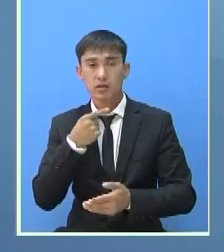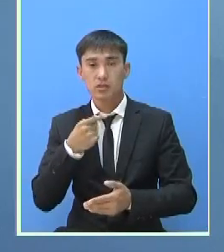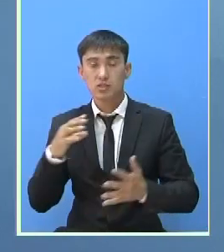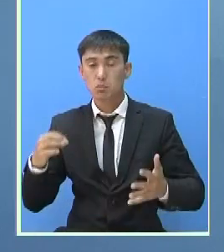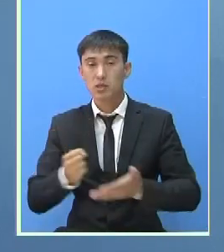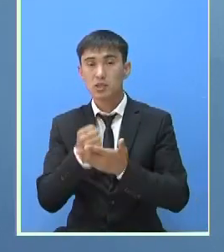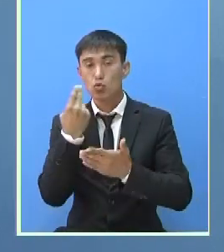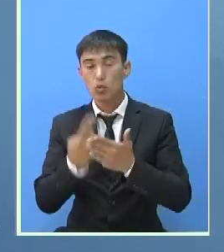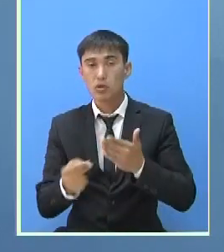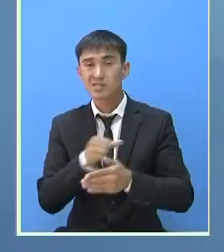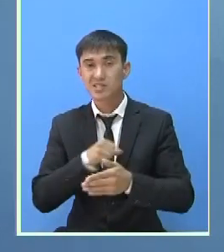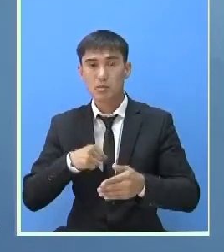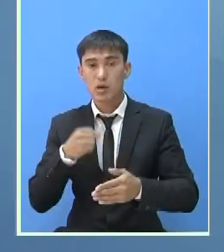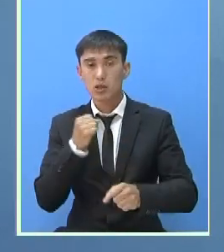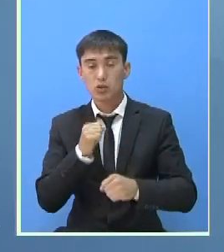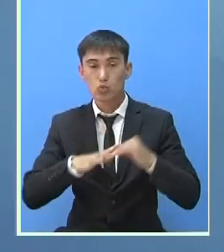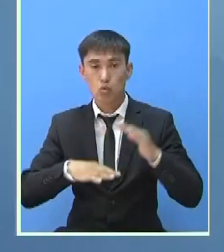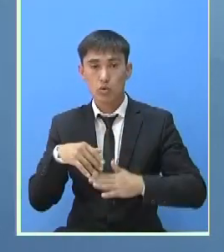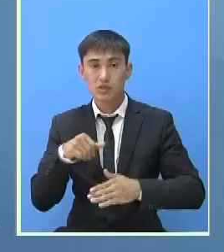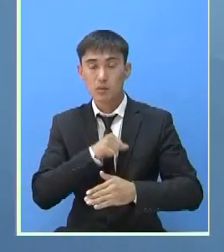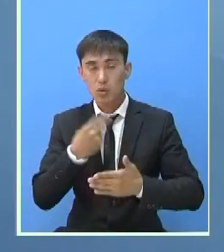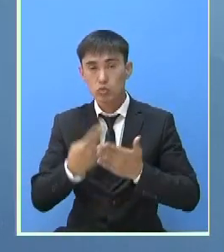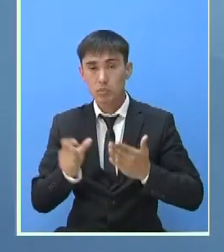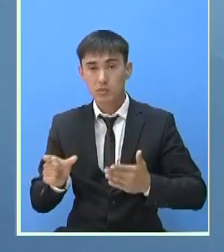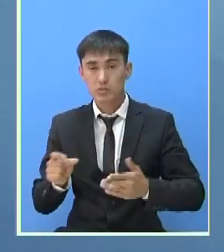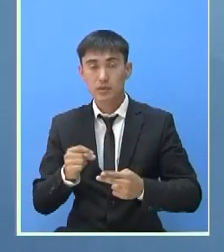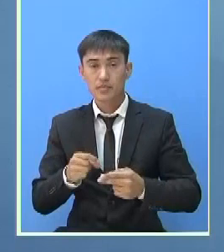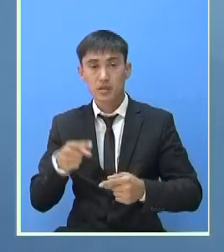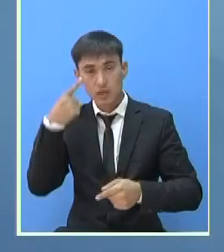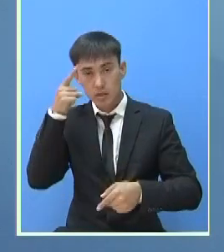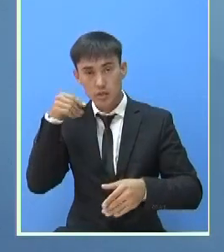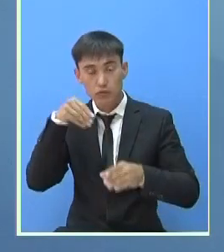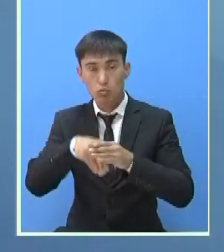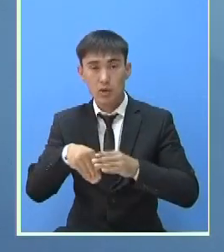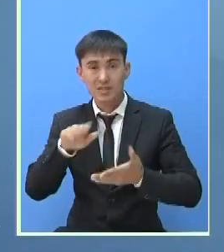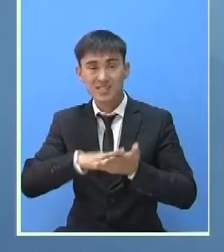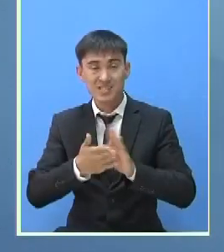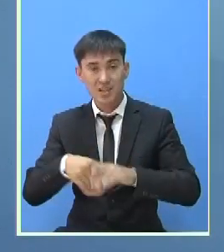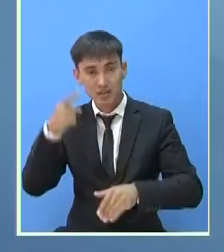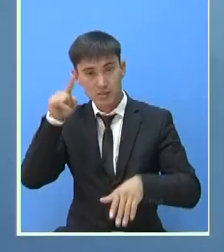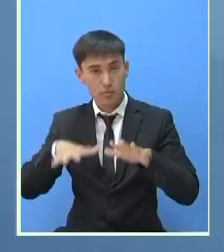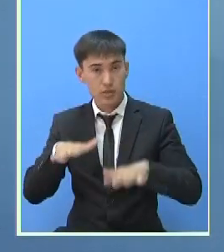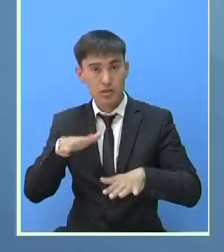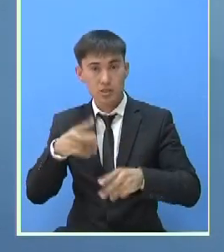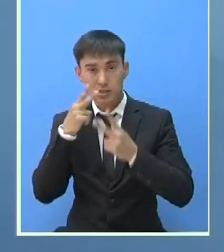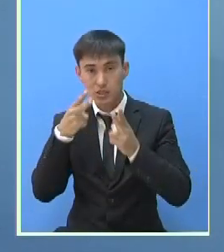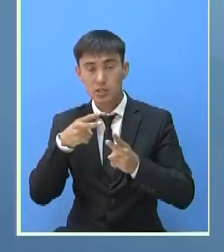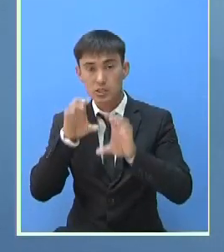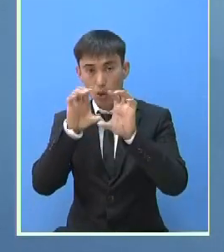спасение утопающих – дело рук самих утопающих. Поэтому не вступайте в сомнительные сделки и следите, пожалуйста, внимательно